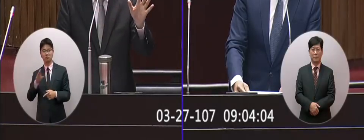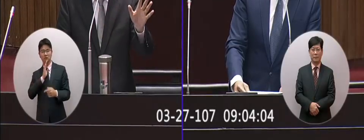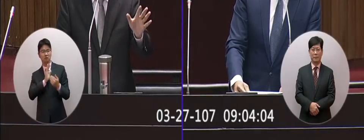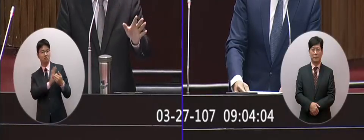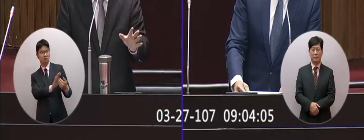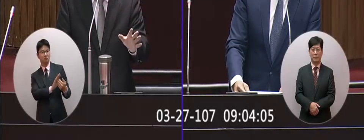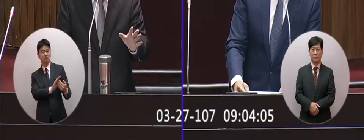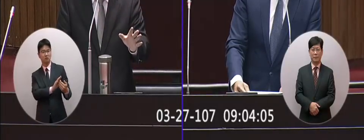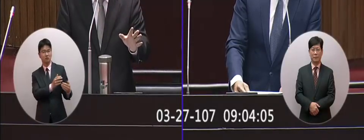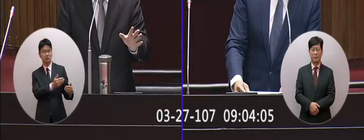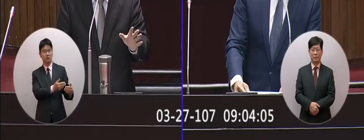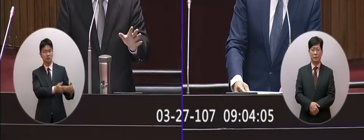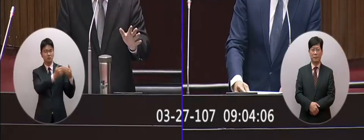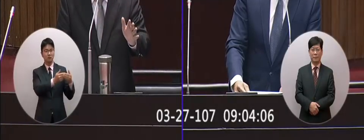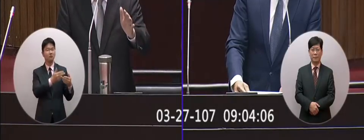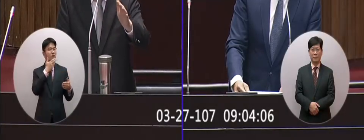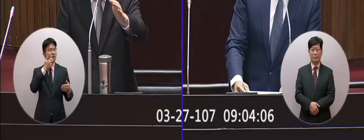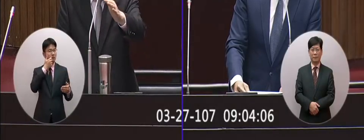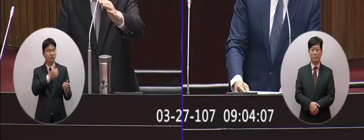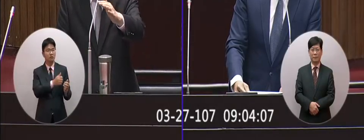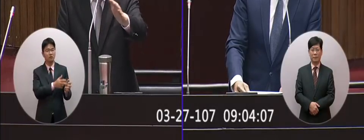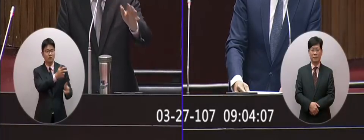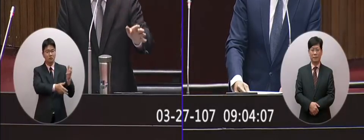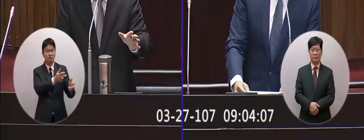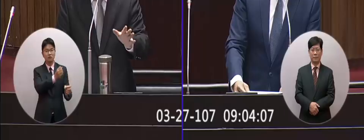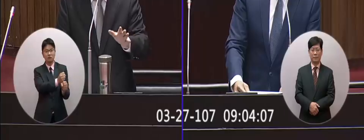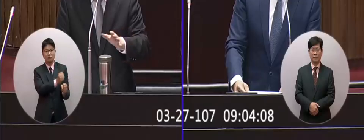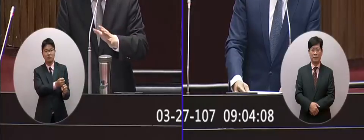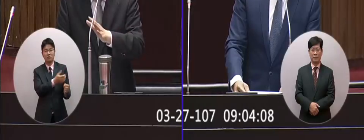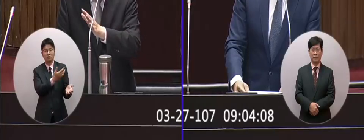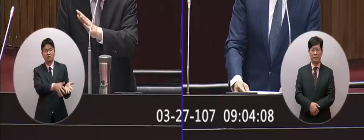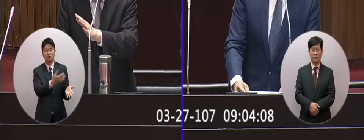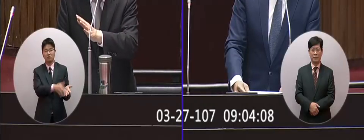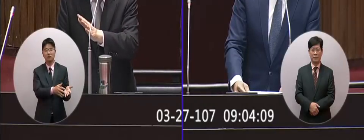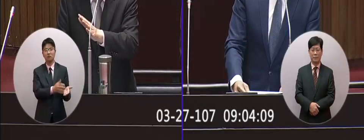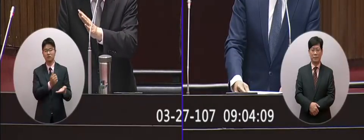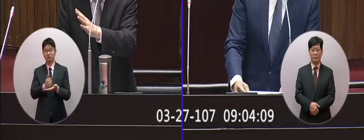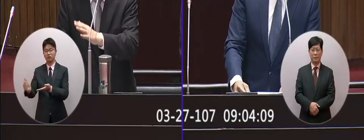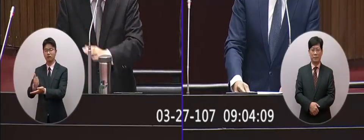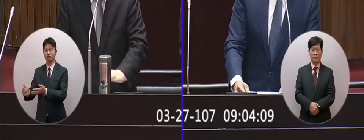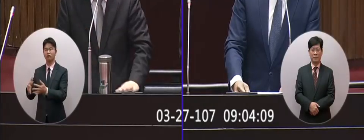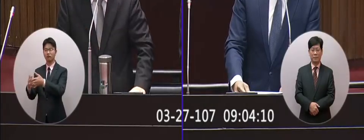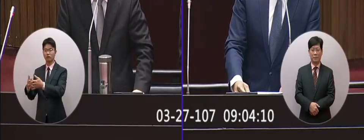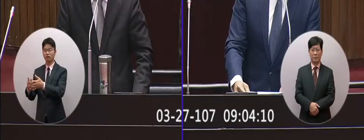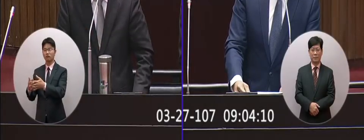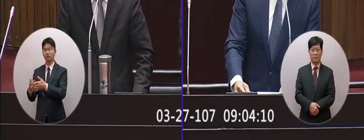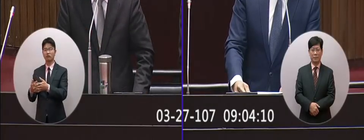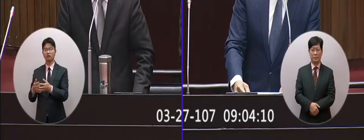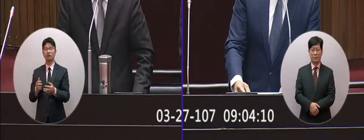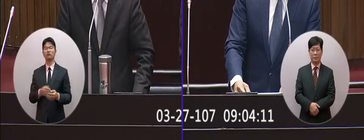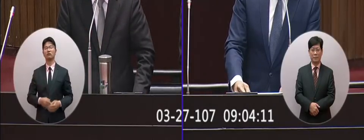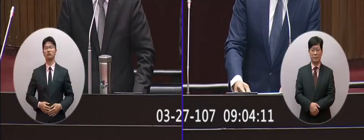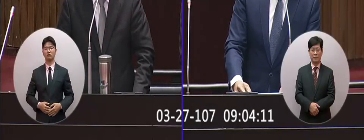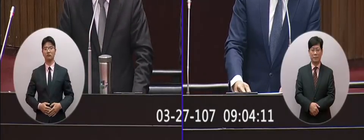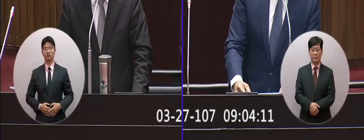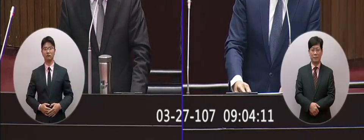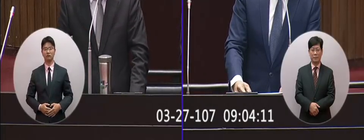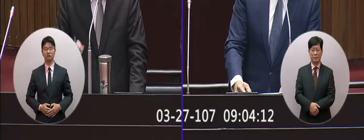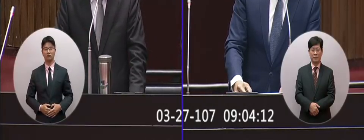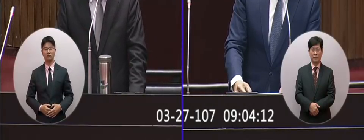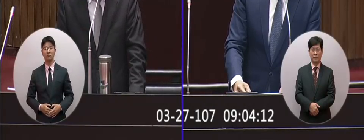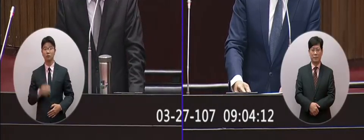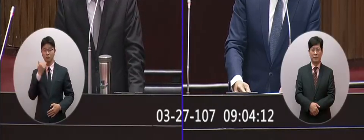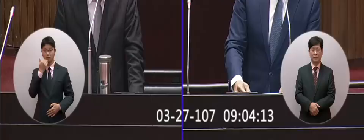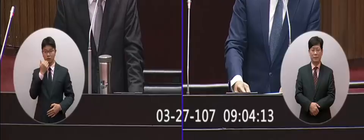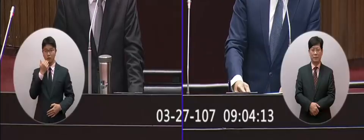铁过度生产，然后透过各种形式销到美国，对美国的经济产生影响。所以如果